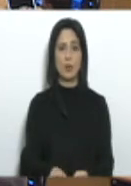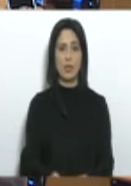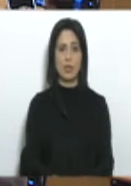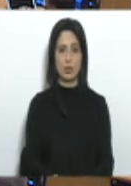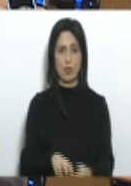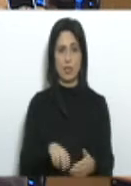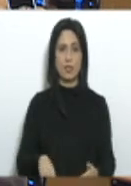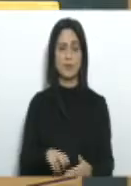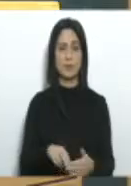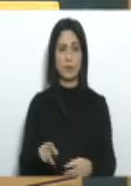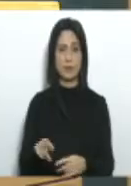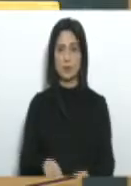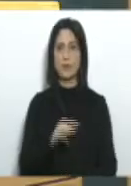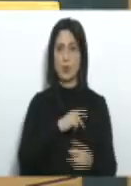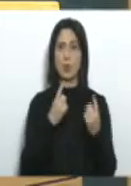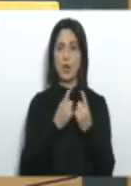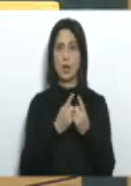ატომო თავმჯდომარე კოლეგებო,